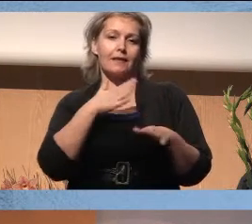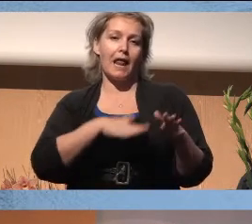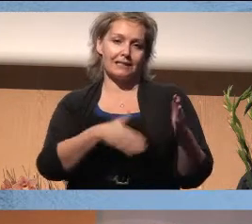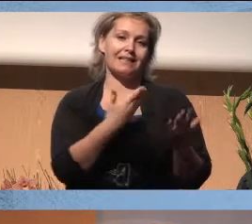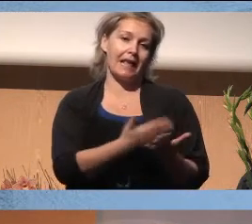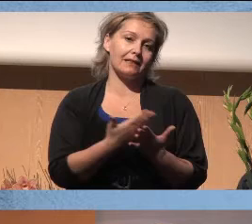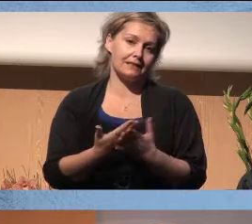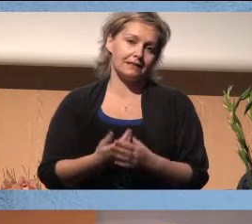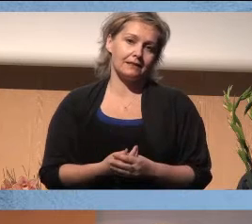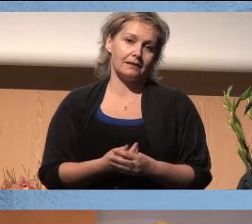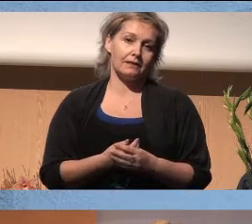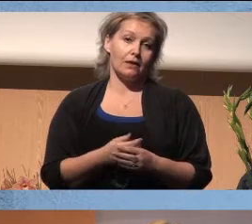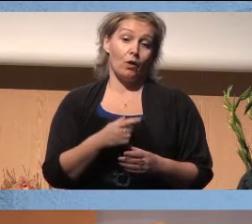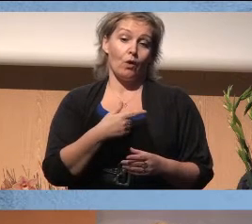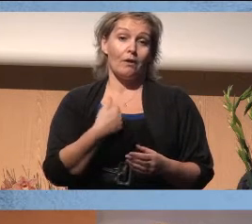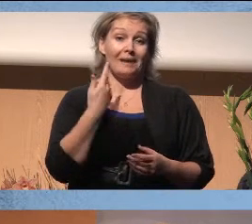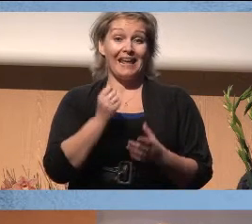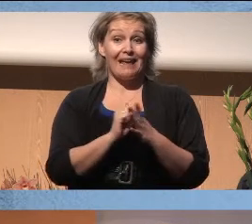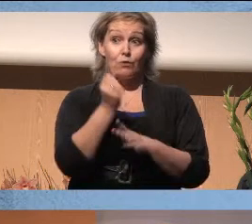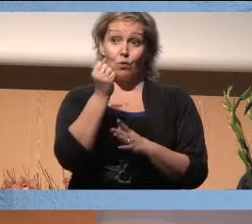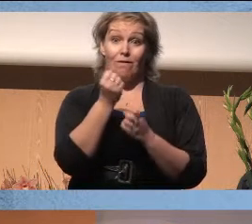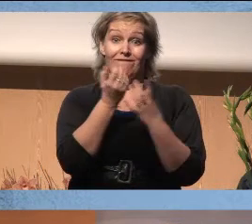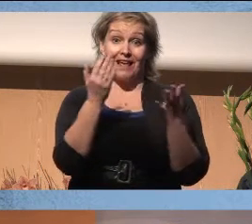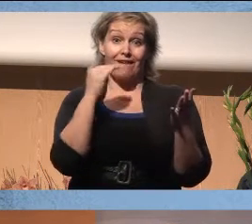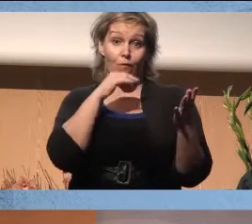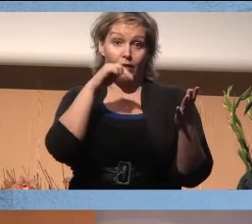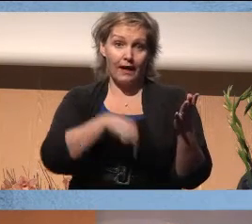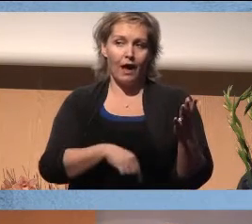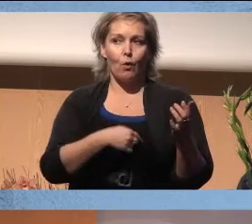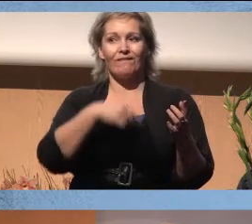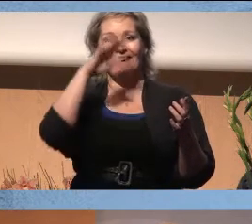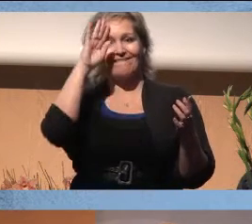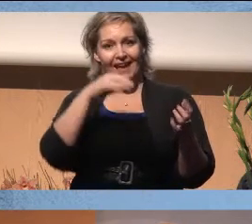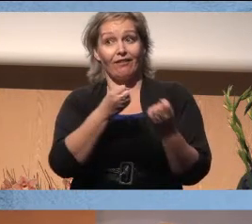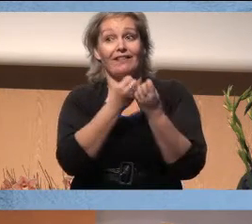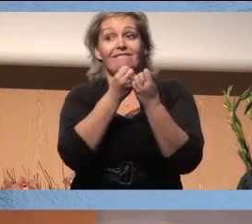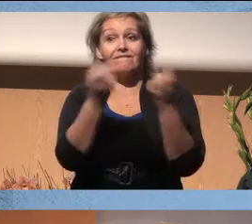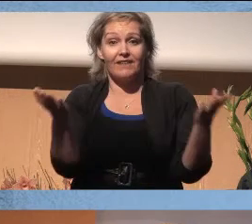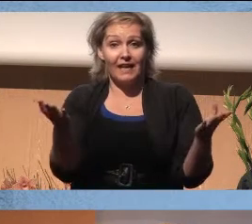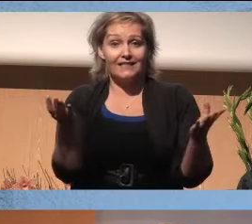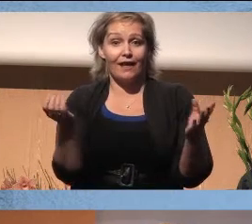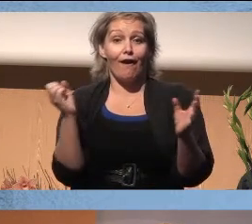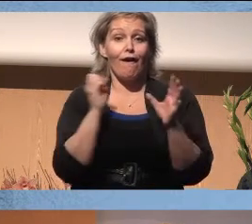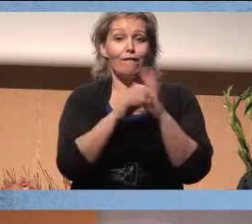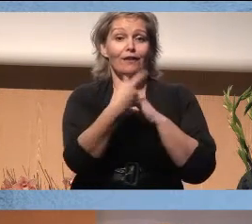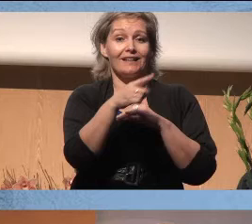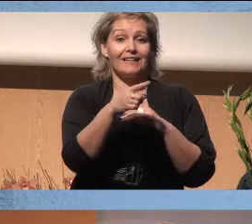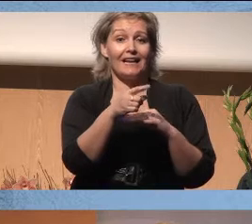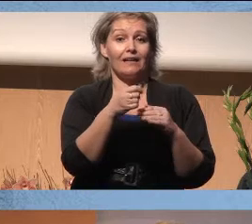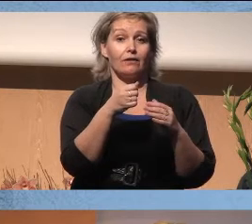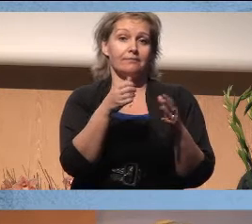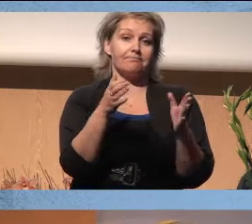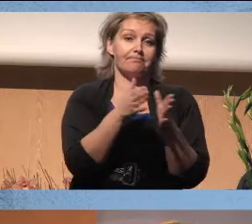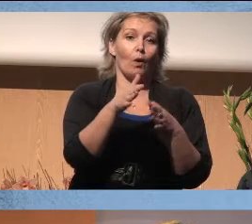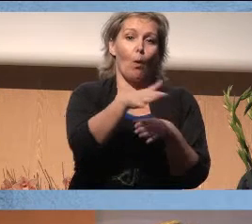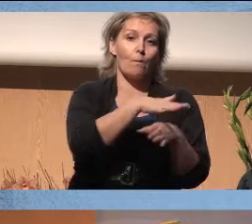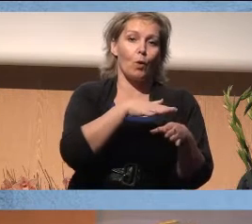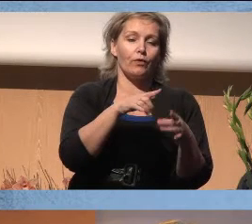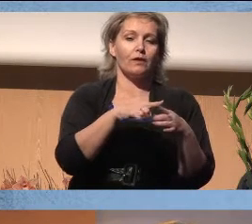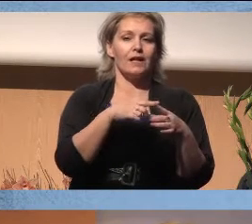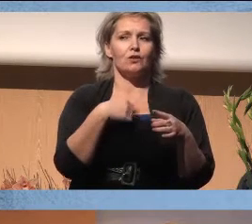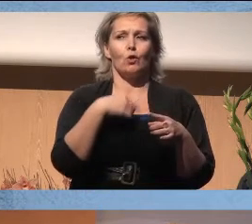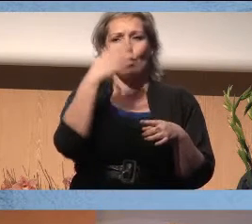spesialisthelsetjenestene. Og når vi blir en million mer, og vi vet at de fleste flytter til pressområdene, så er det altså